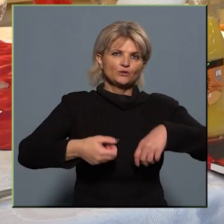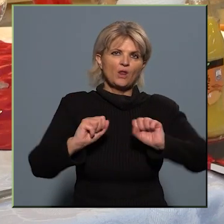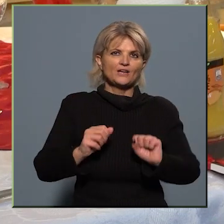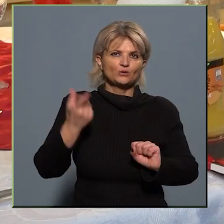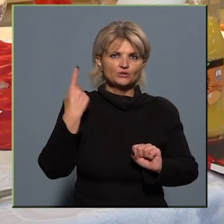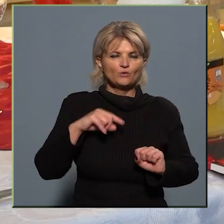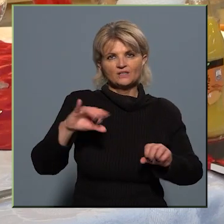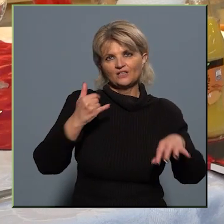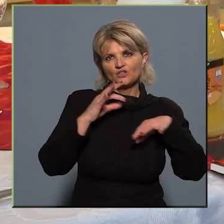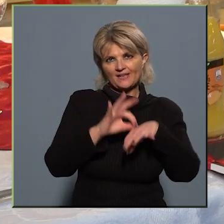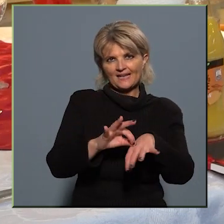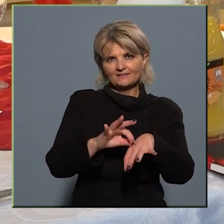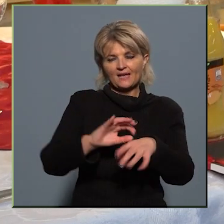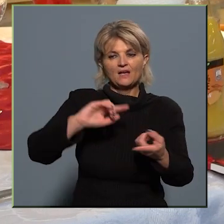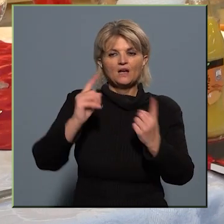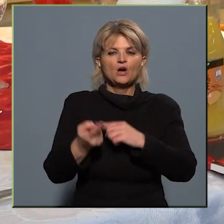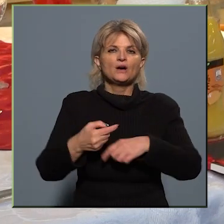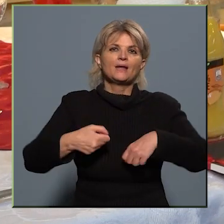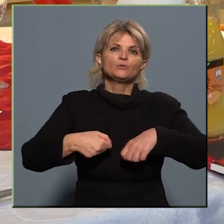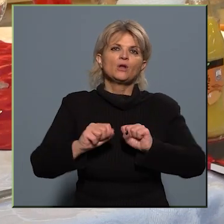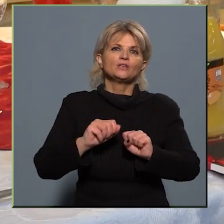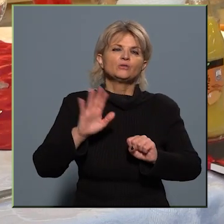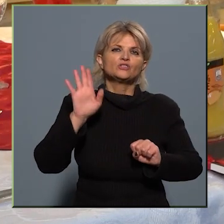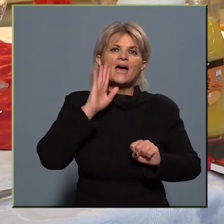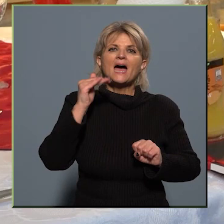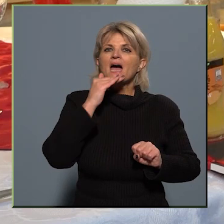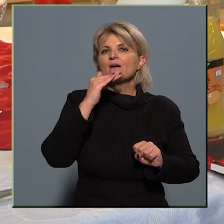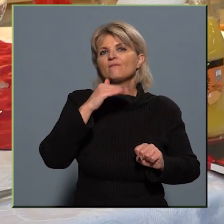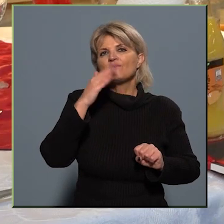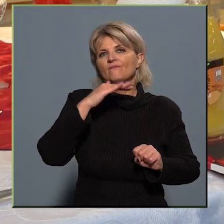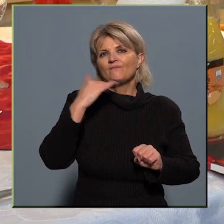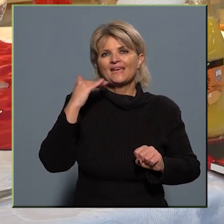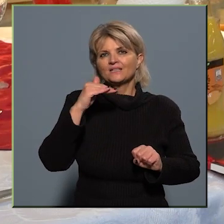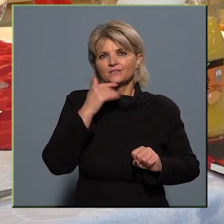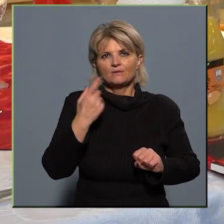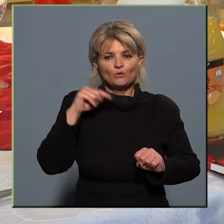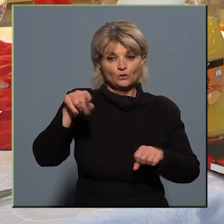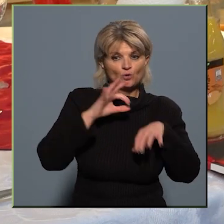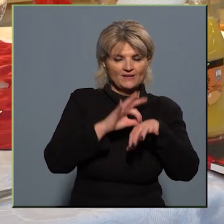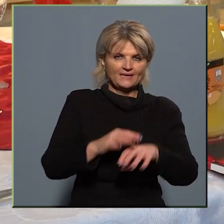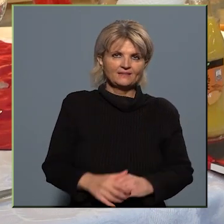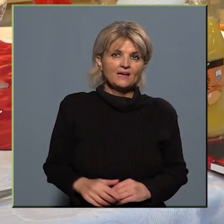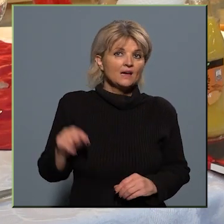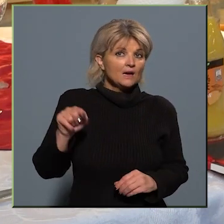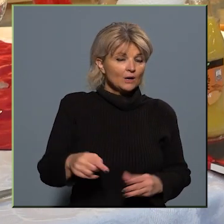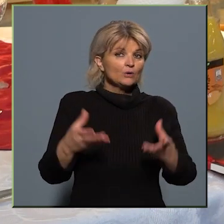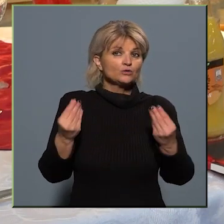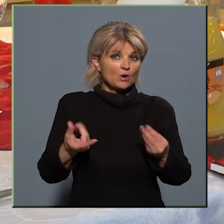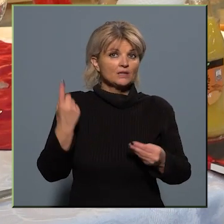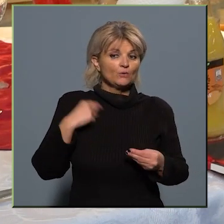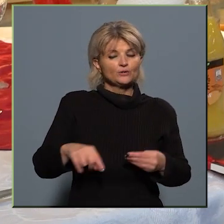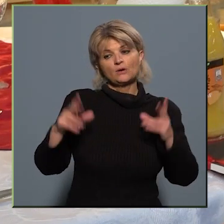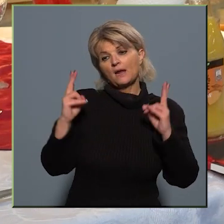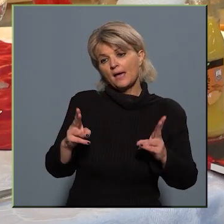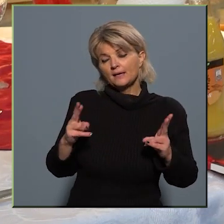volt és vezette, hanem hát tulajdonos áfész volt, tulajdonos igazából ő vezette. Ott sokat voltunk, mert ott